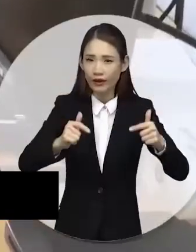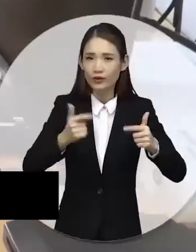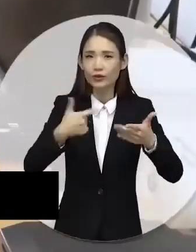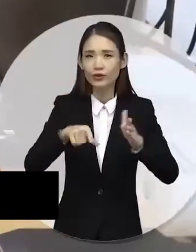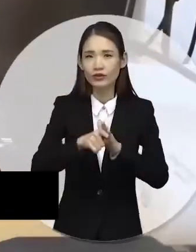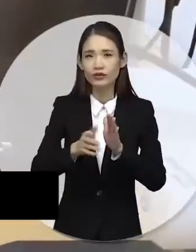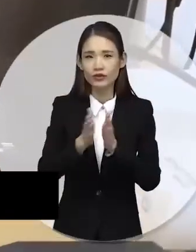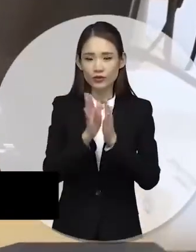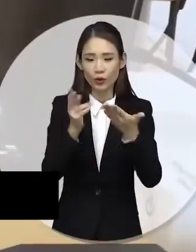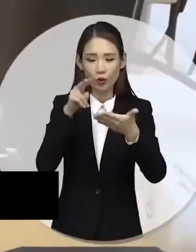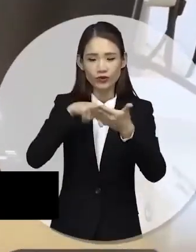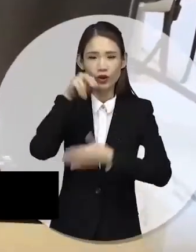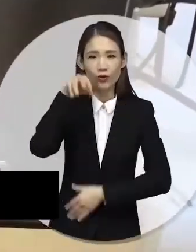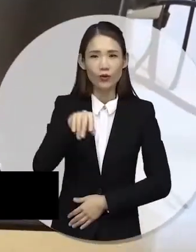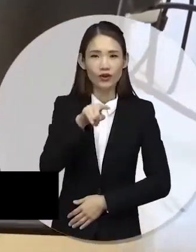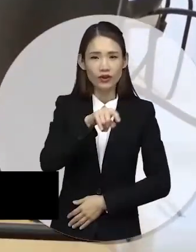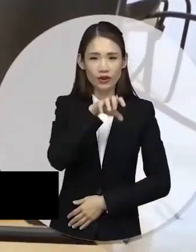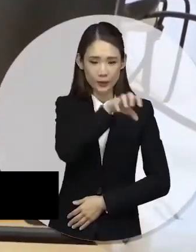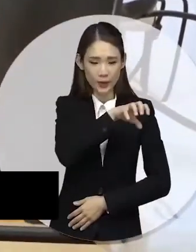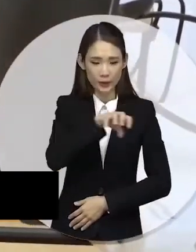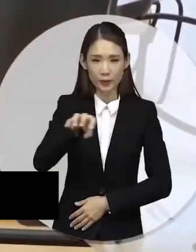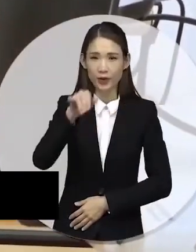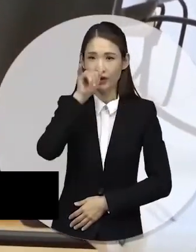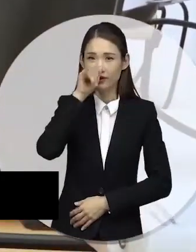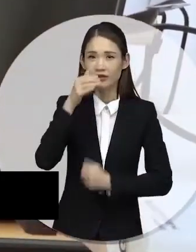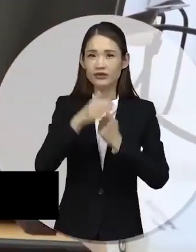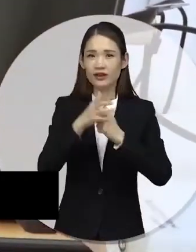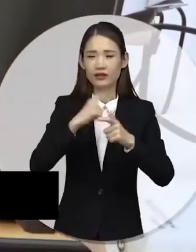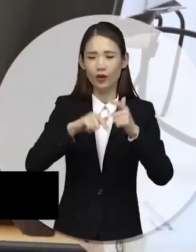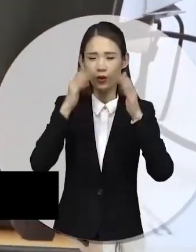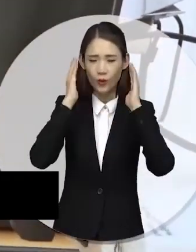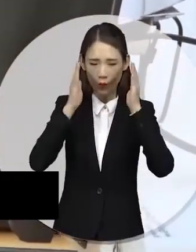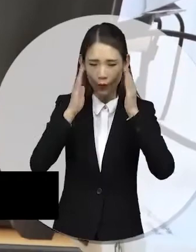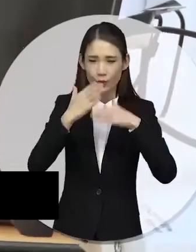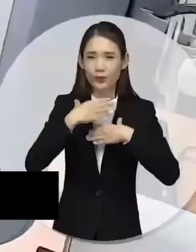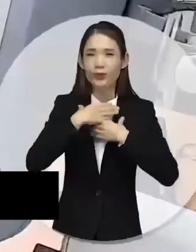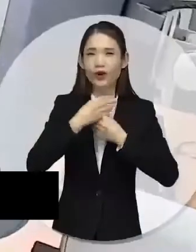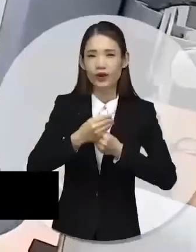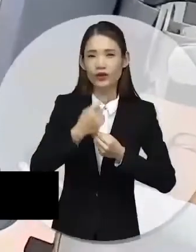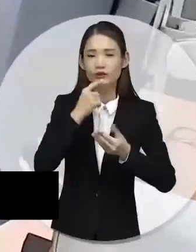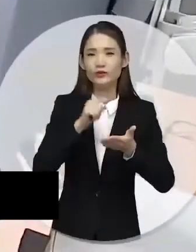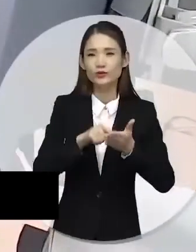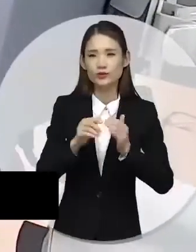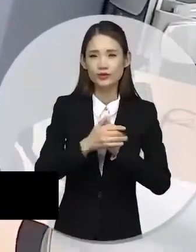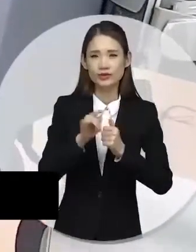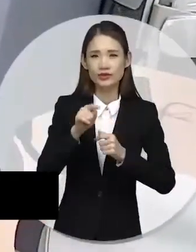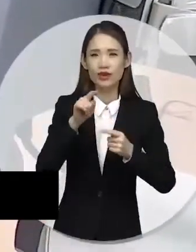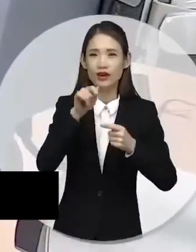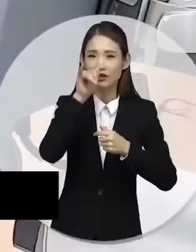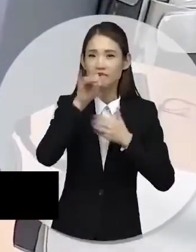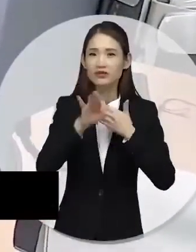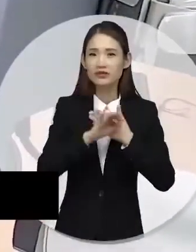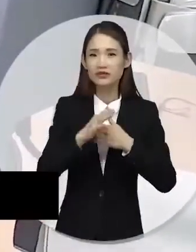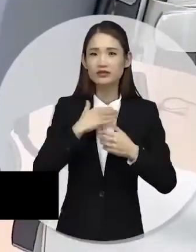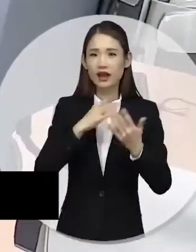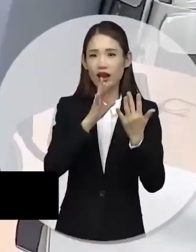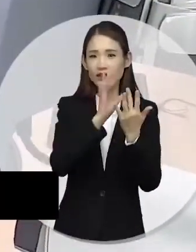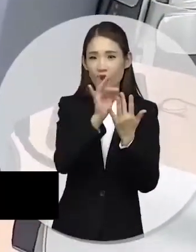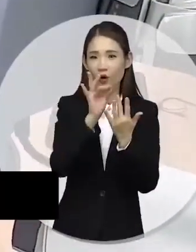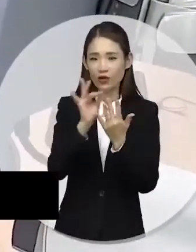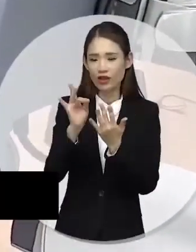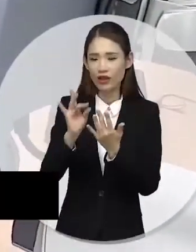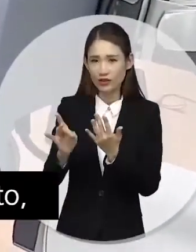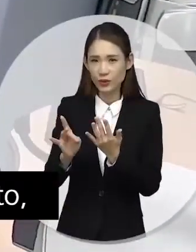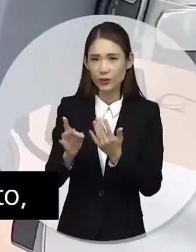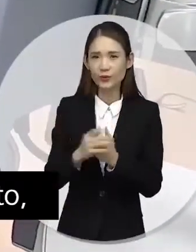진짜 도서관에 어. 이런 것들이 비치돼 있으니까 훨씬 공부하기 편하겠다. 훨씬 좋지. 사실 이런 게 있으면은 내가